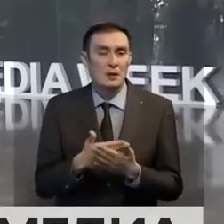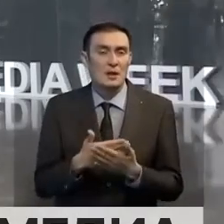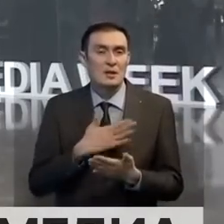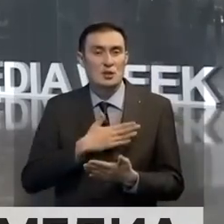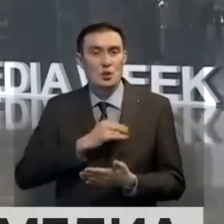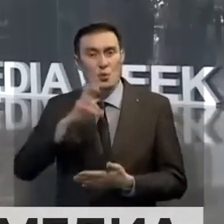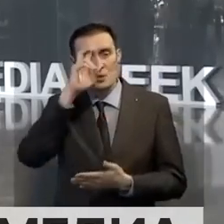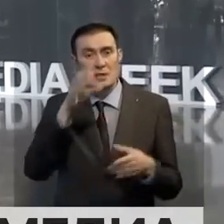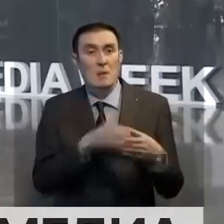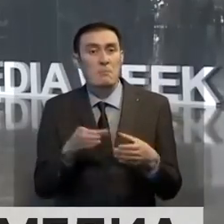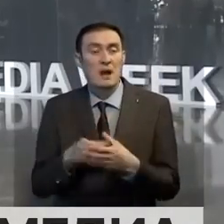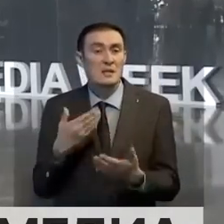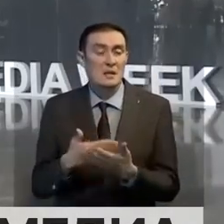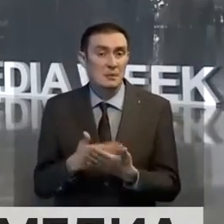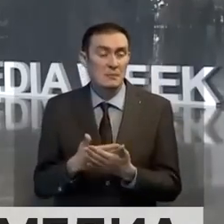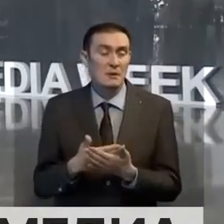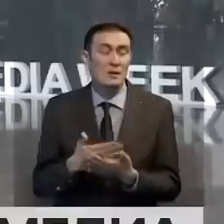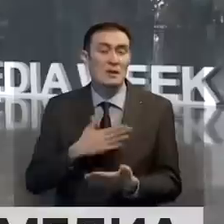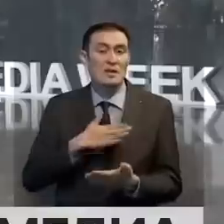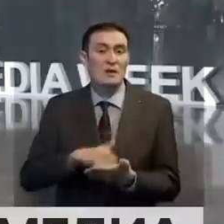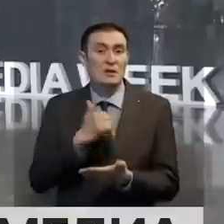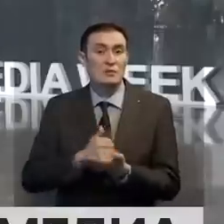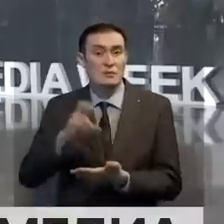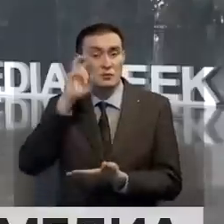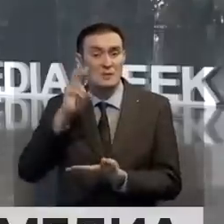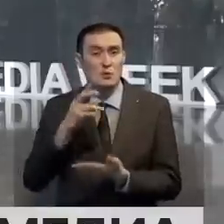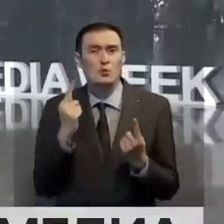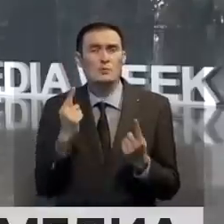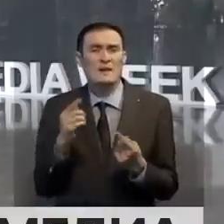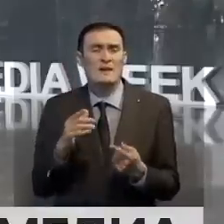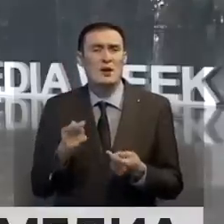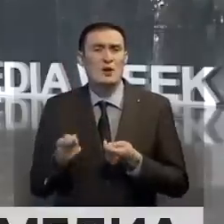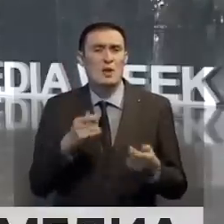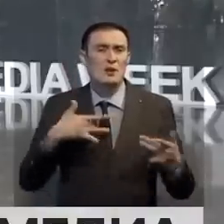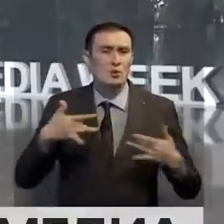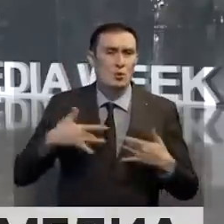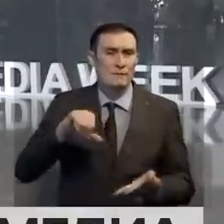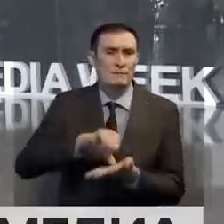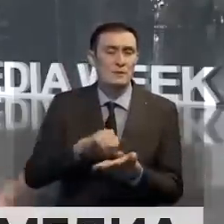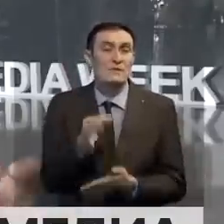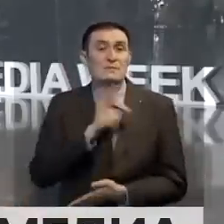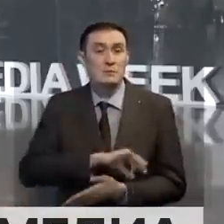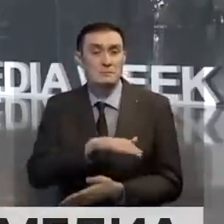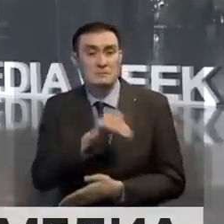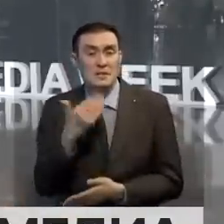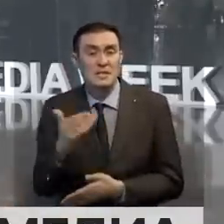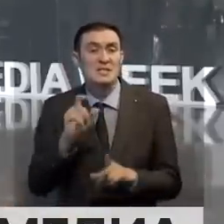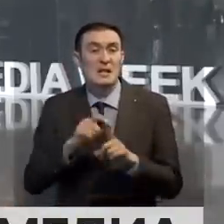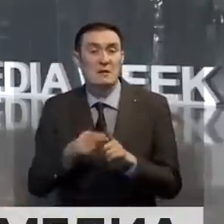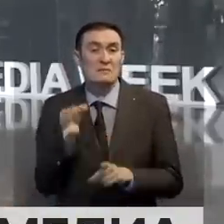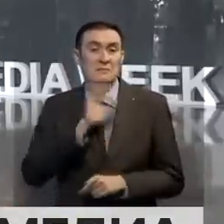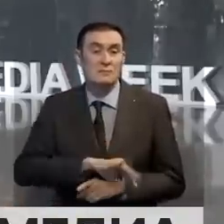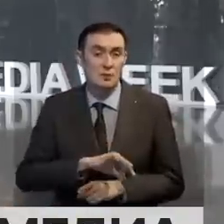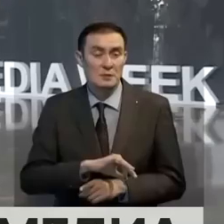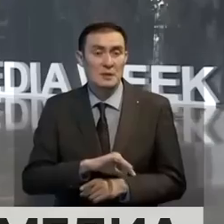наши госкорпорации, именно президента нашего используют, либо других известных людей, актеров, вырезки просто берут из